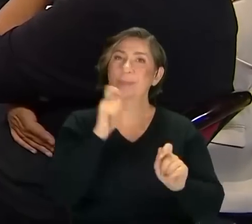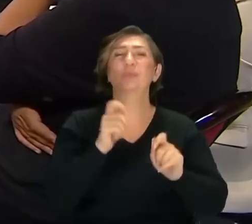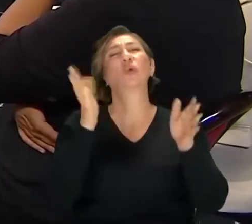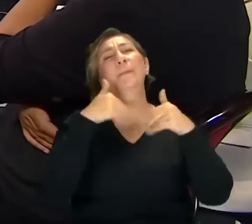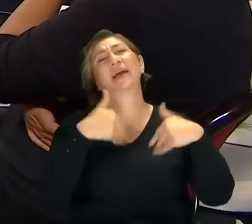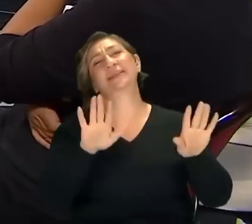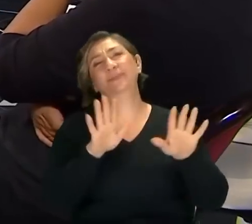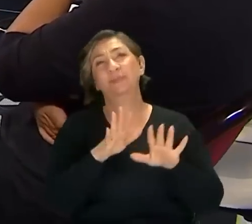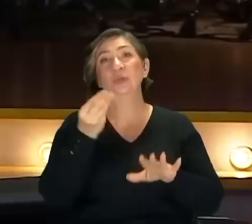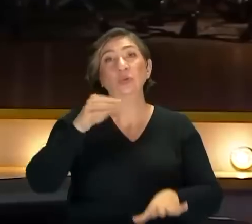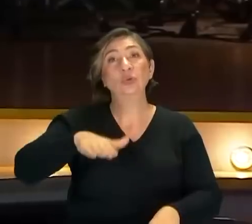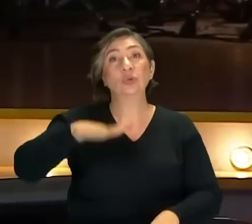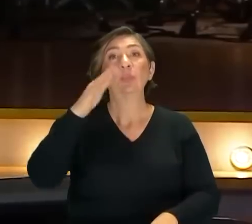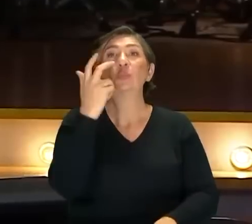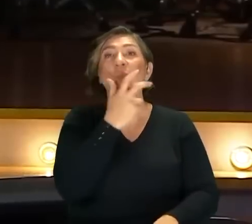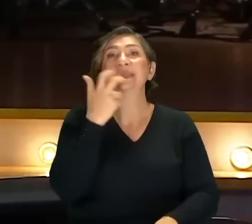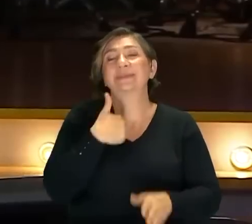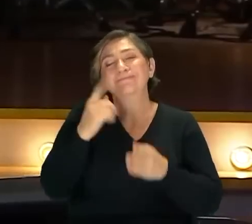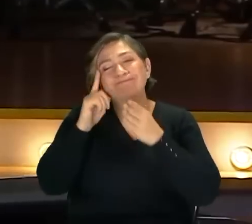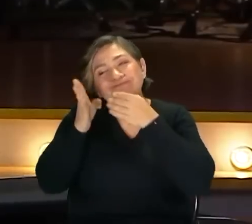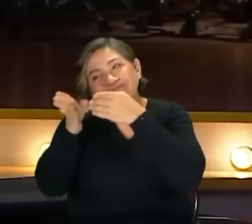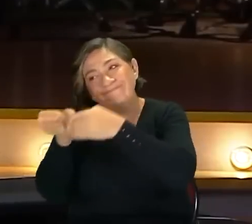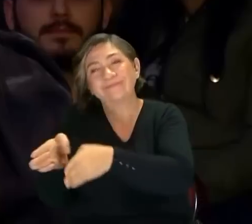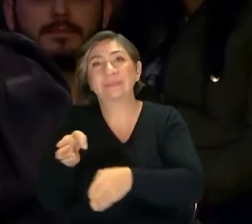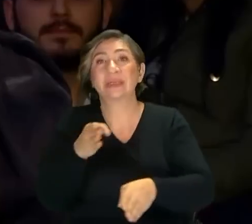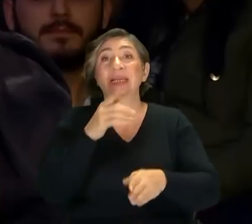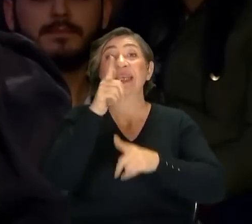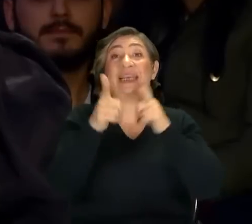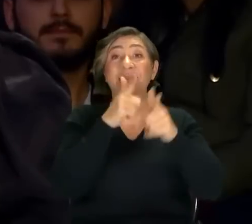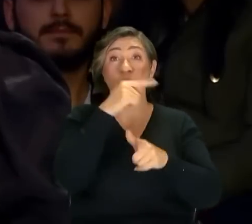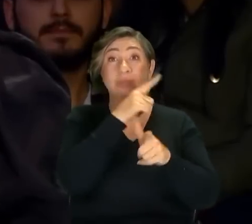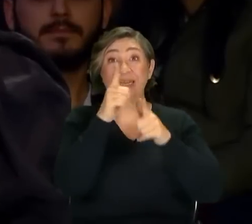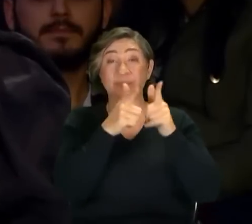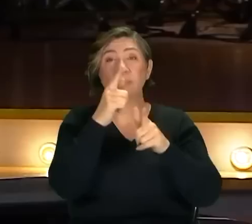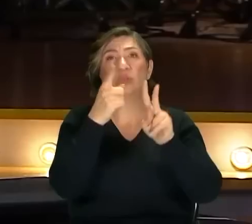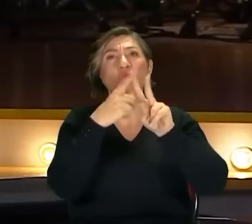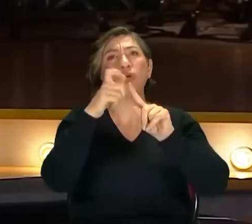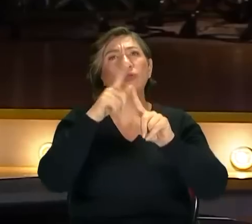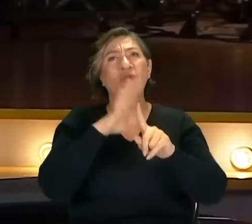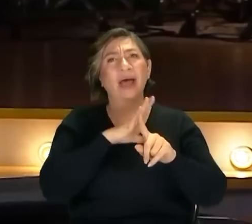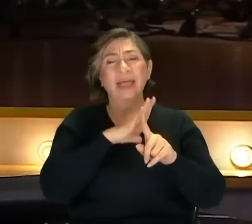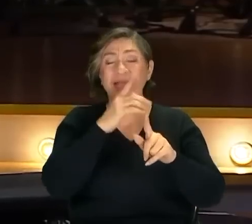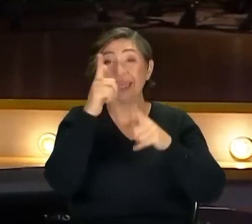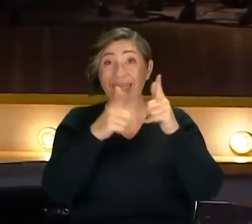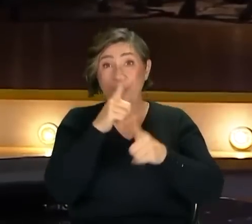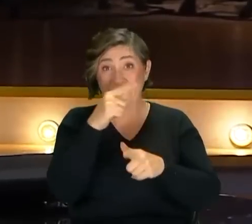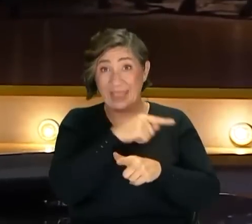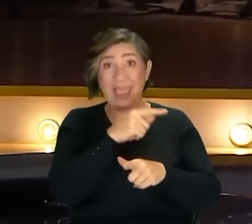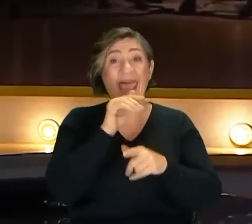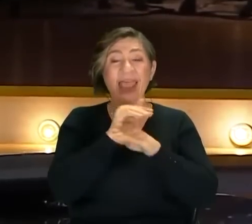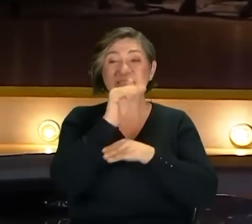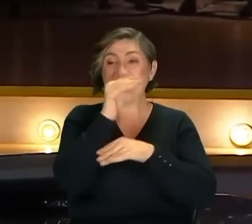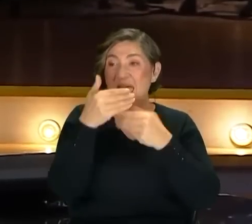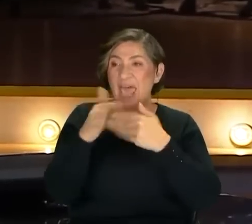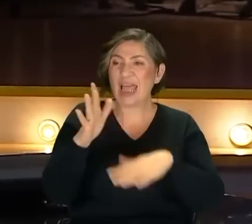sonra bıraktım. Yani peki. Çocukluğumdan beri müzikle ilgileniyordum aslında. Çok güzel. Klipte, bu klipte mi? Şöyle bir not var önümde. Klipte